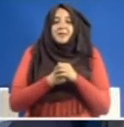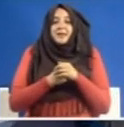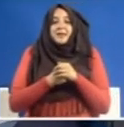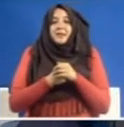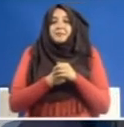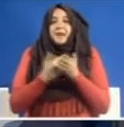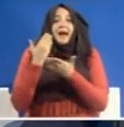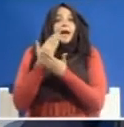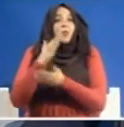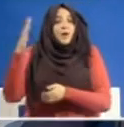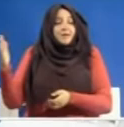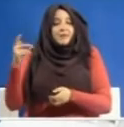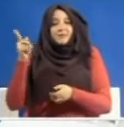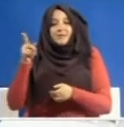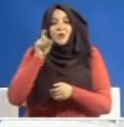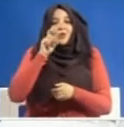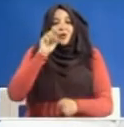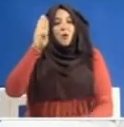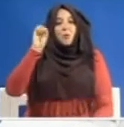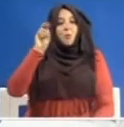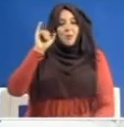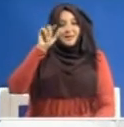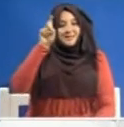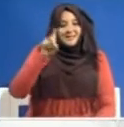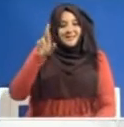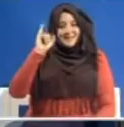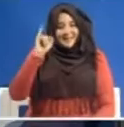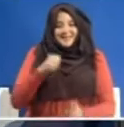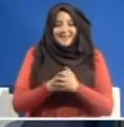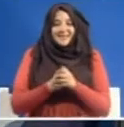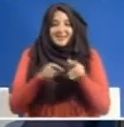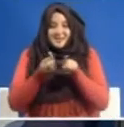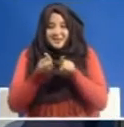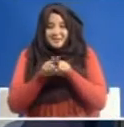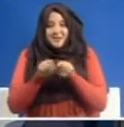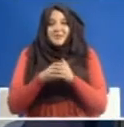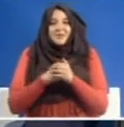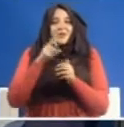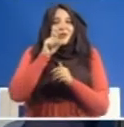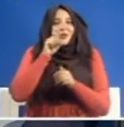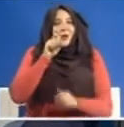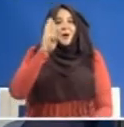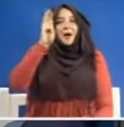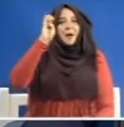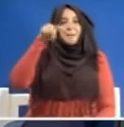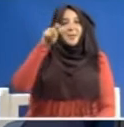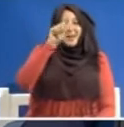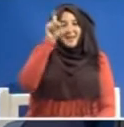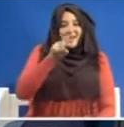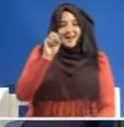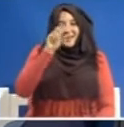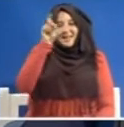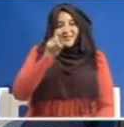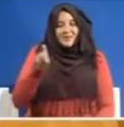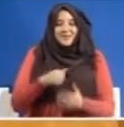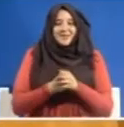يميني فضيلة الشيخ سعيد بوزري، أهلا وسهلا بك شيخ. الله يسلمك أخي طه، مرحبا بكم. فضيلة الشيخ عبد القادر بن عزوز، أهلا وسهلا بك دكتور، مرحبا